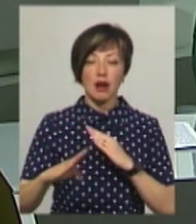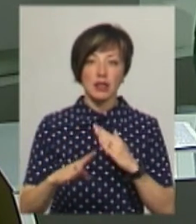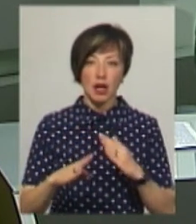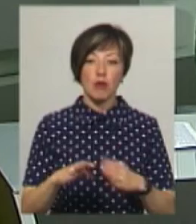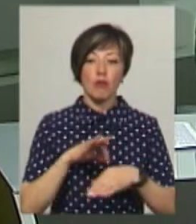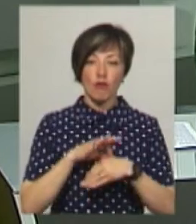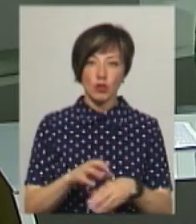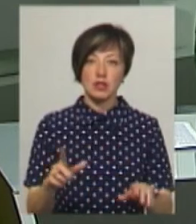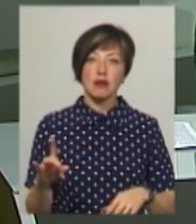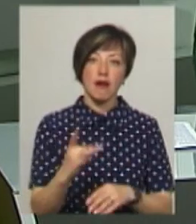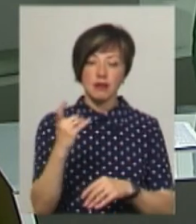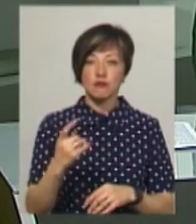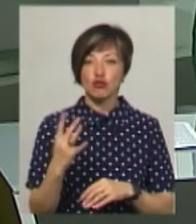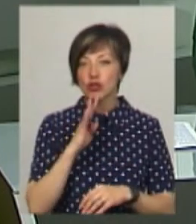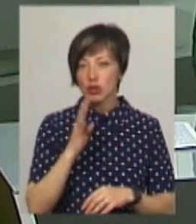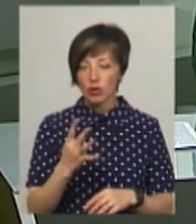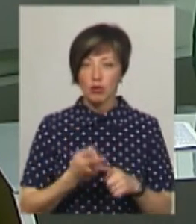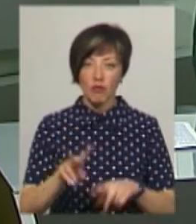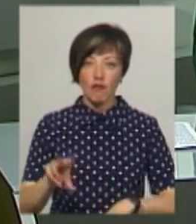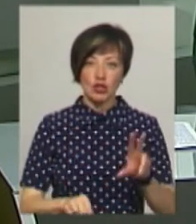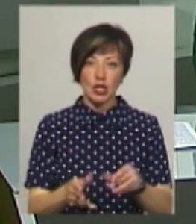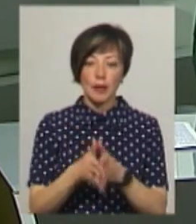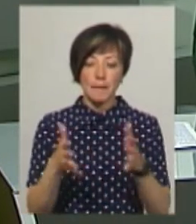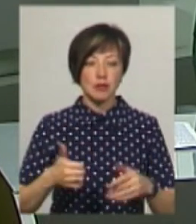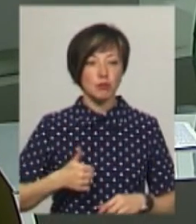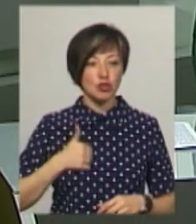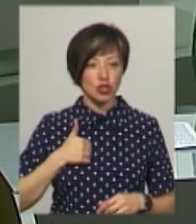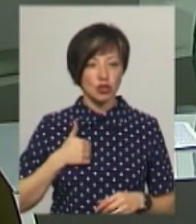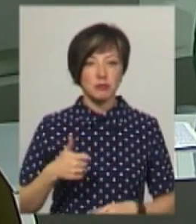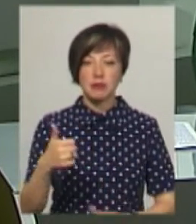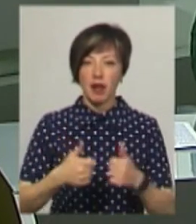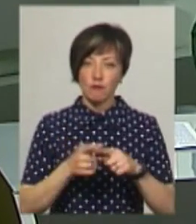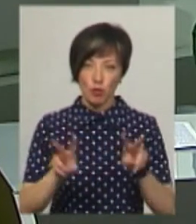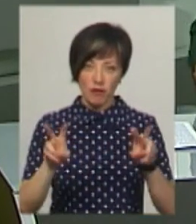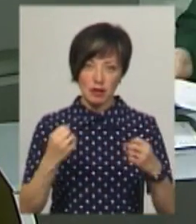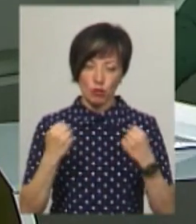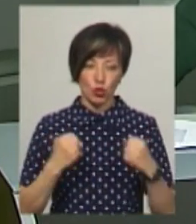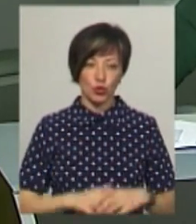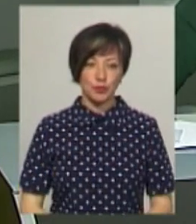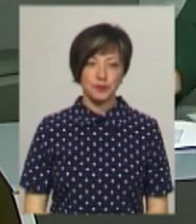карате проводиться раз у 4 роки, тому вважається найбільш престижним змаганням в цьому виді спорту.